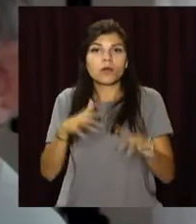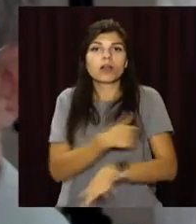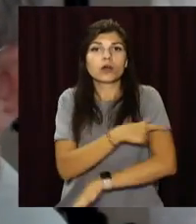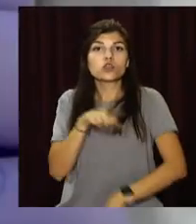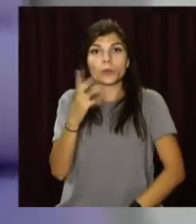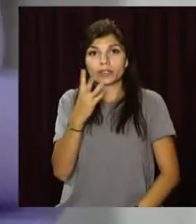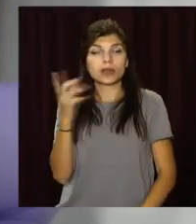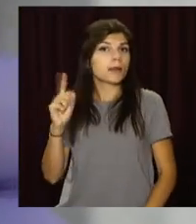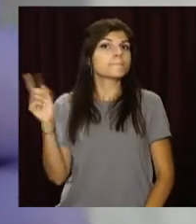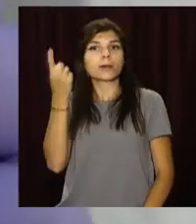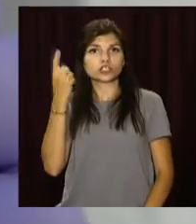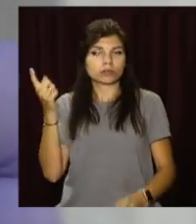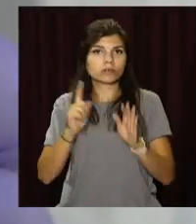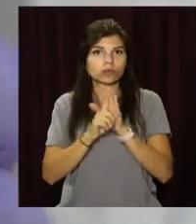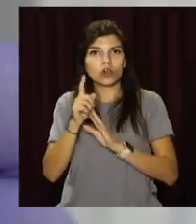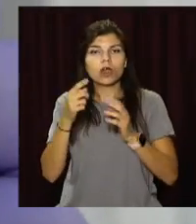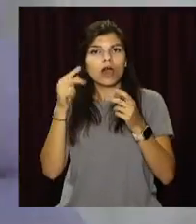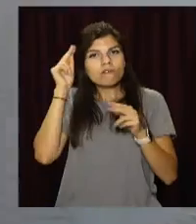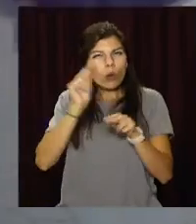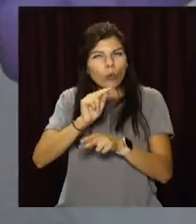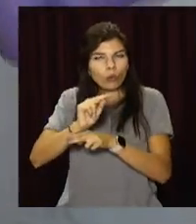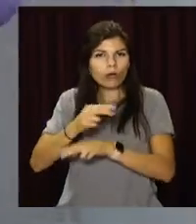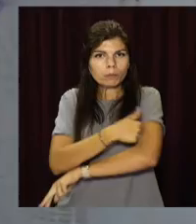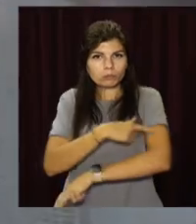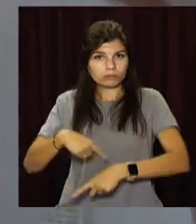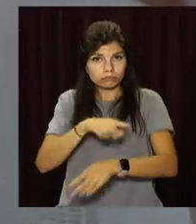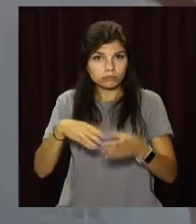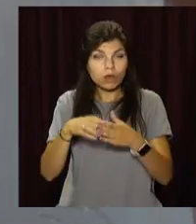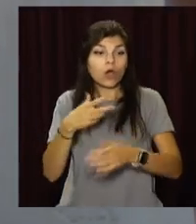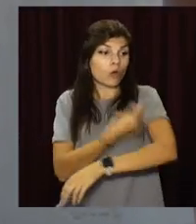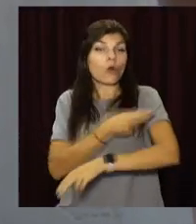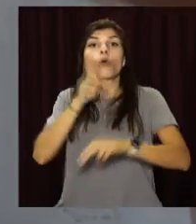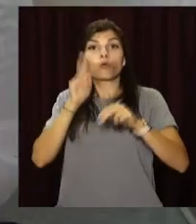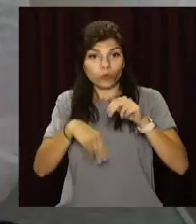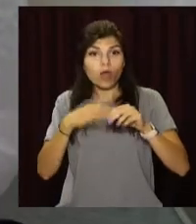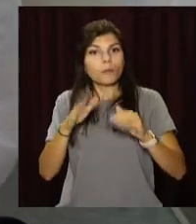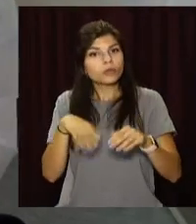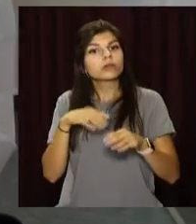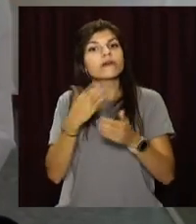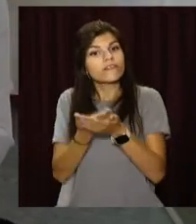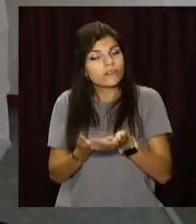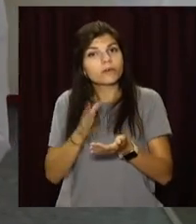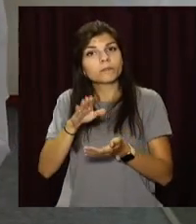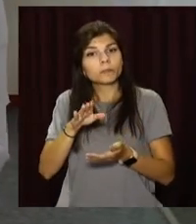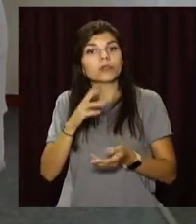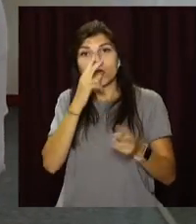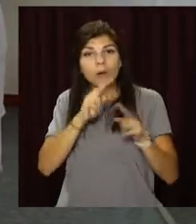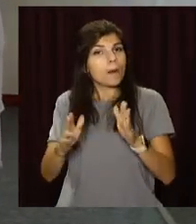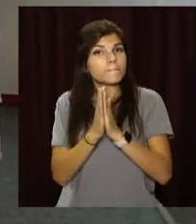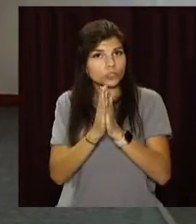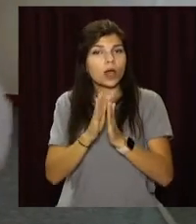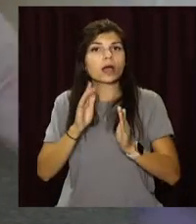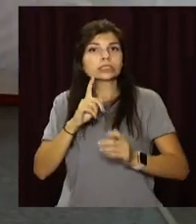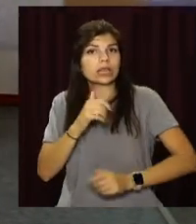номер 3. Вони одні з перших у місті пройшли відповідне навчання. Кожному вакцинованому після уколу настанова. Спостерігати за